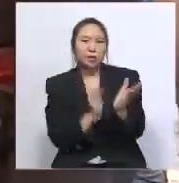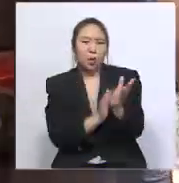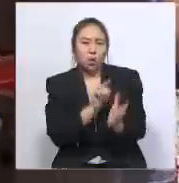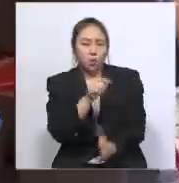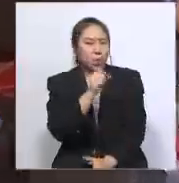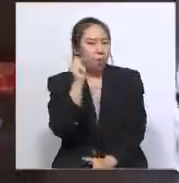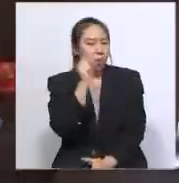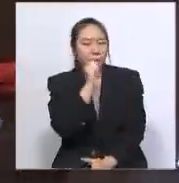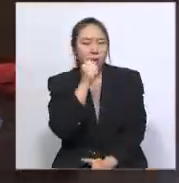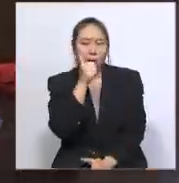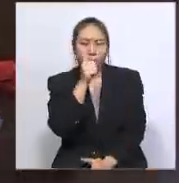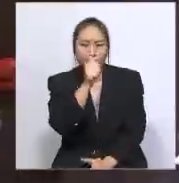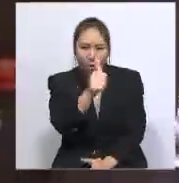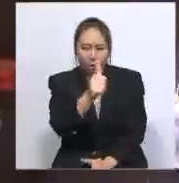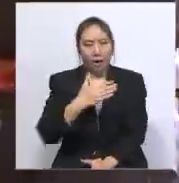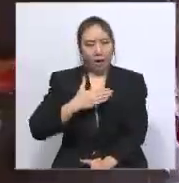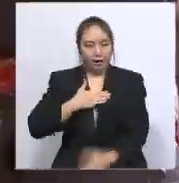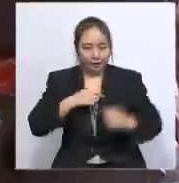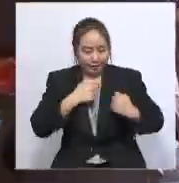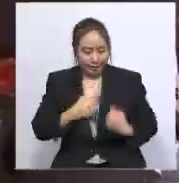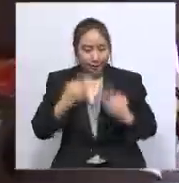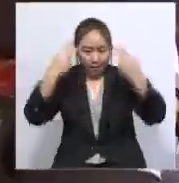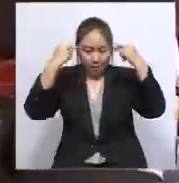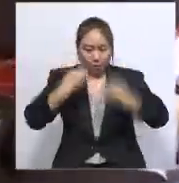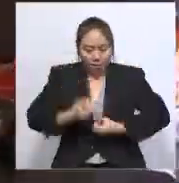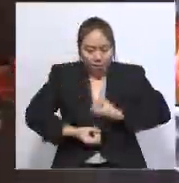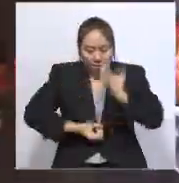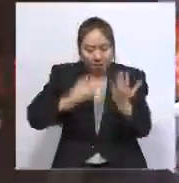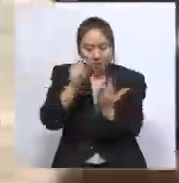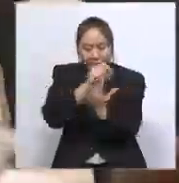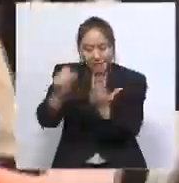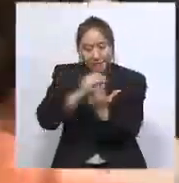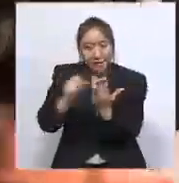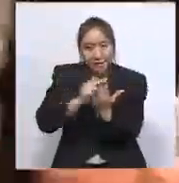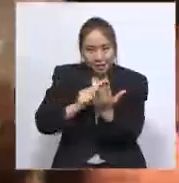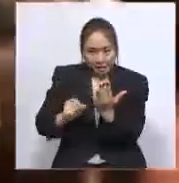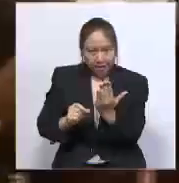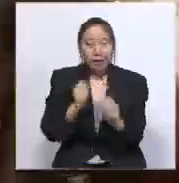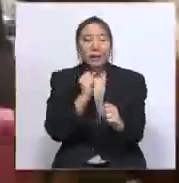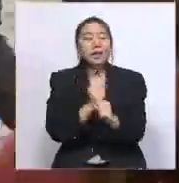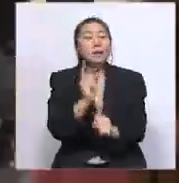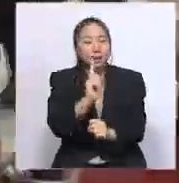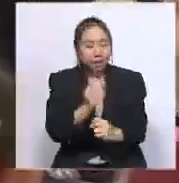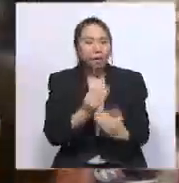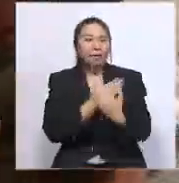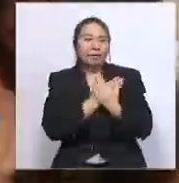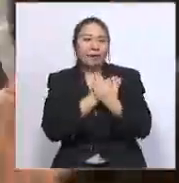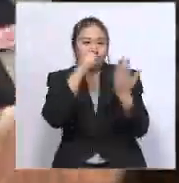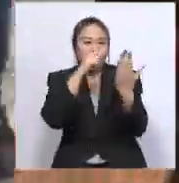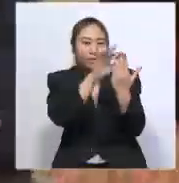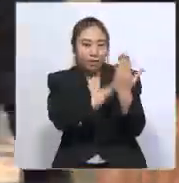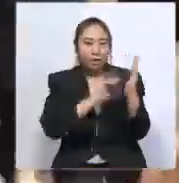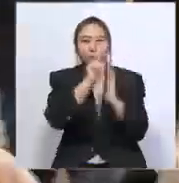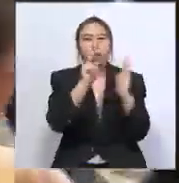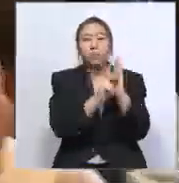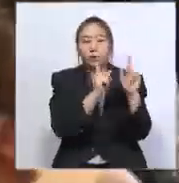งได้ไพเราะซึ่งเพลงนี้แต่งออกมาจากใจนายกรัฐมนตรีไม่ได้มีการบิดเบือนจะทำอะไรก็ขอให้รักประเทศชาติและอยู่ภายใต้กฎห